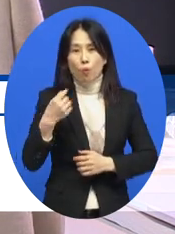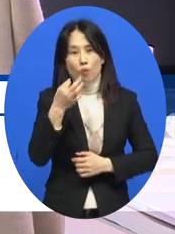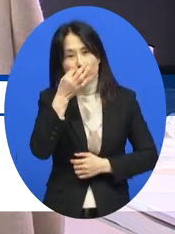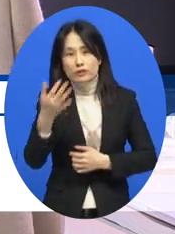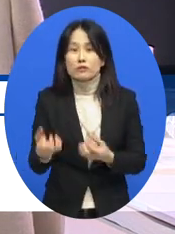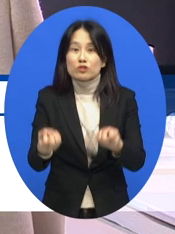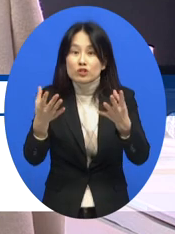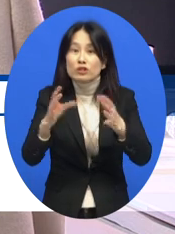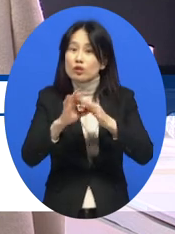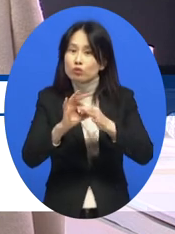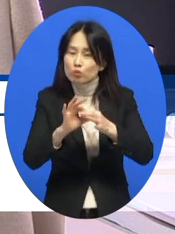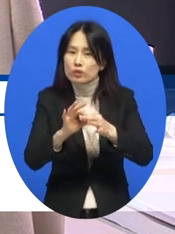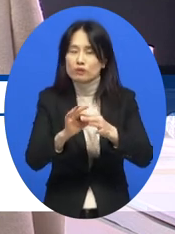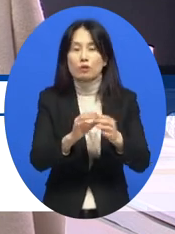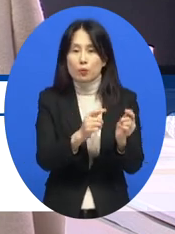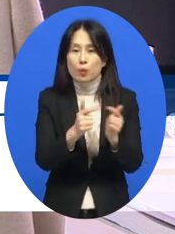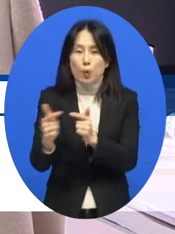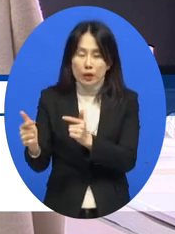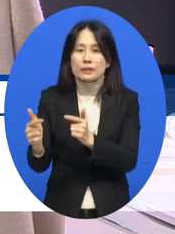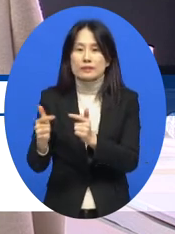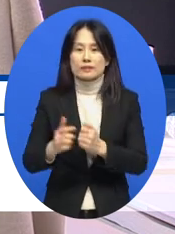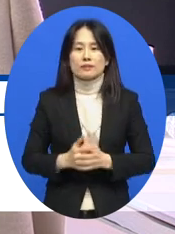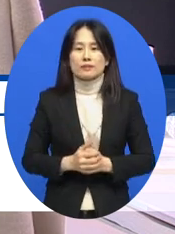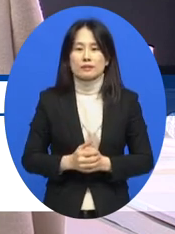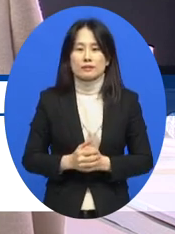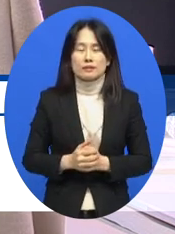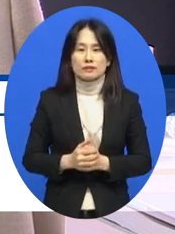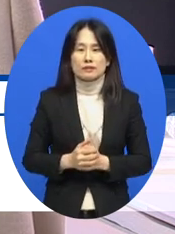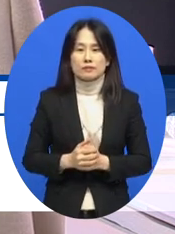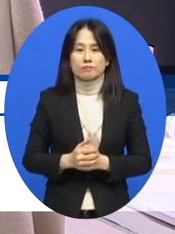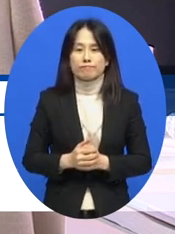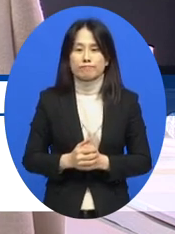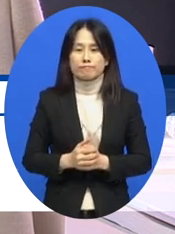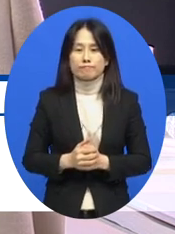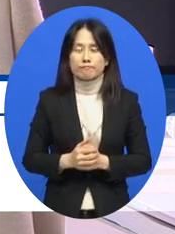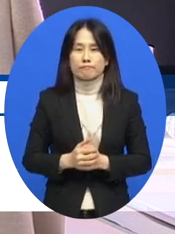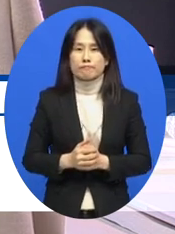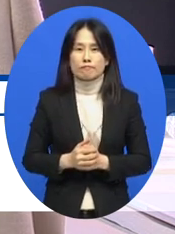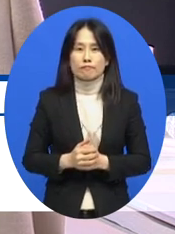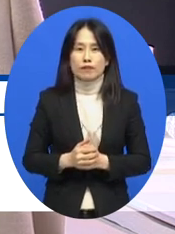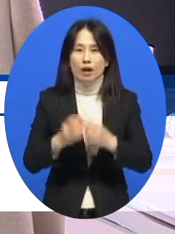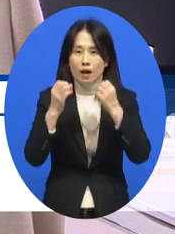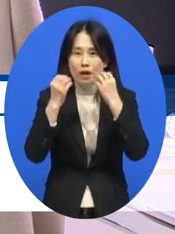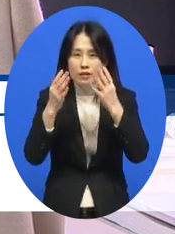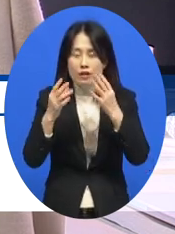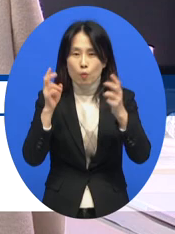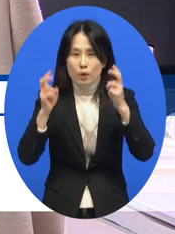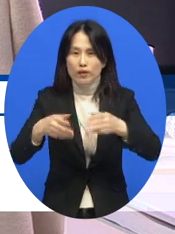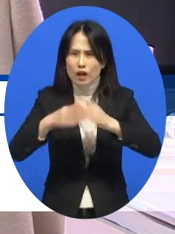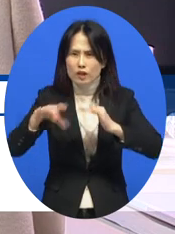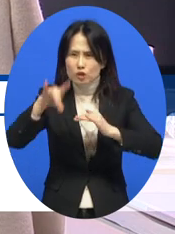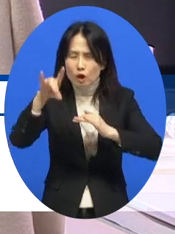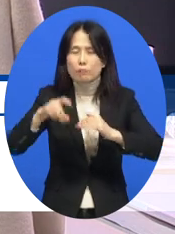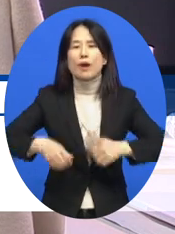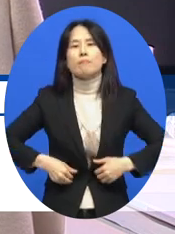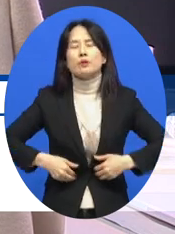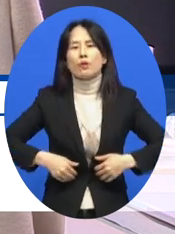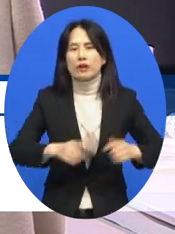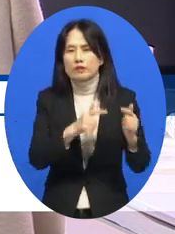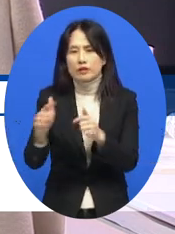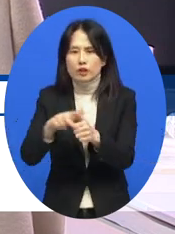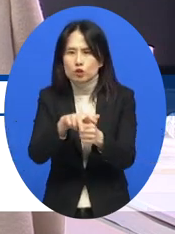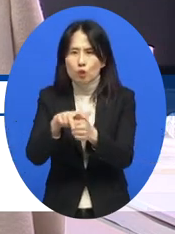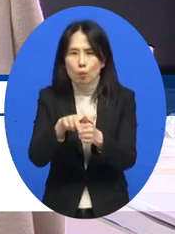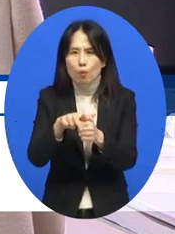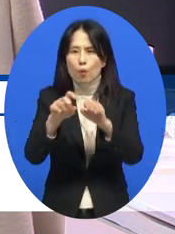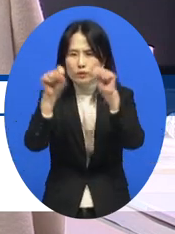전시를 통해서 뭐 b2cb2b 이런 부분들까지 전반적인 창업 초기에 필요한 모든